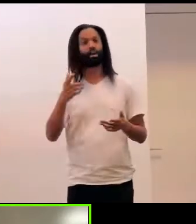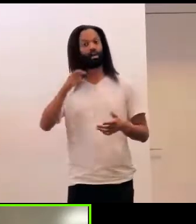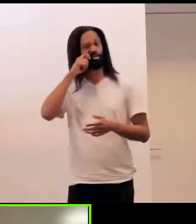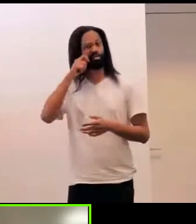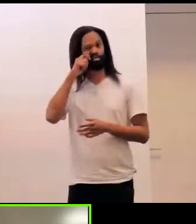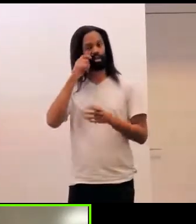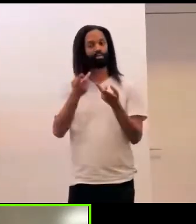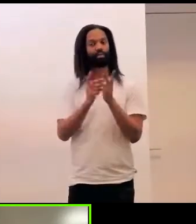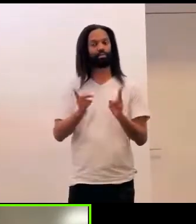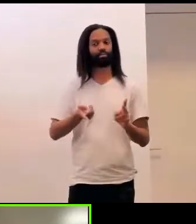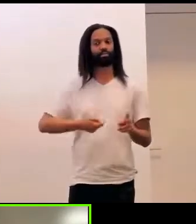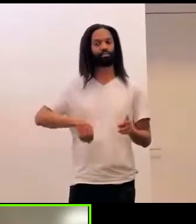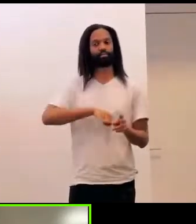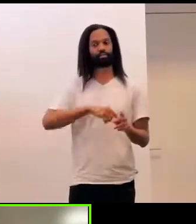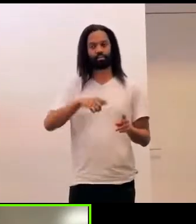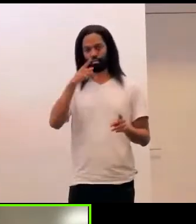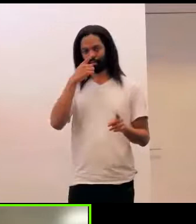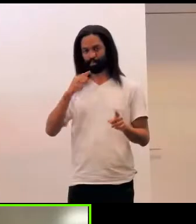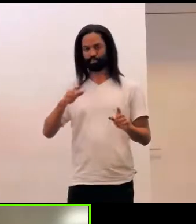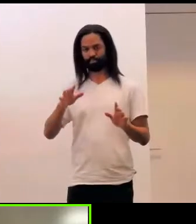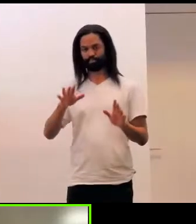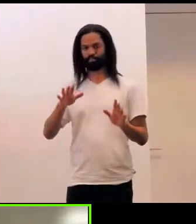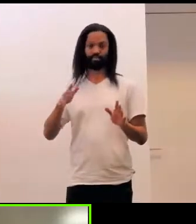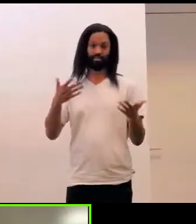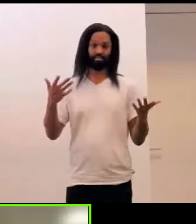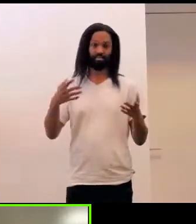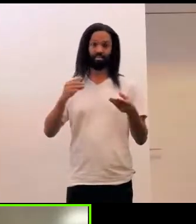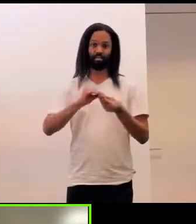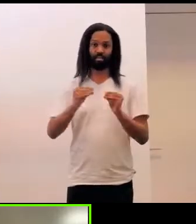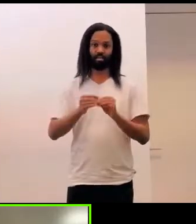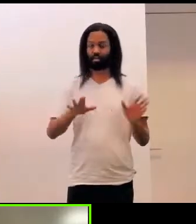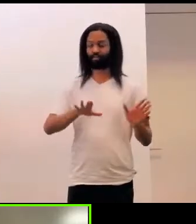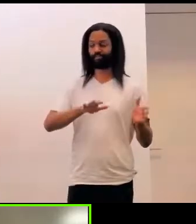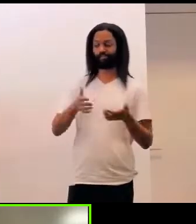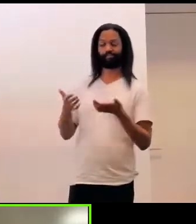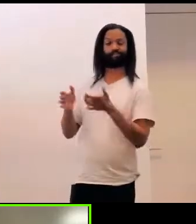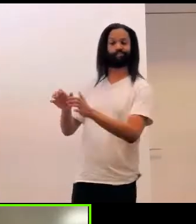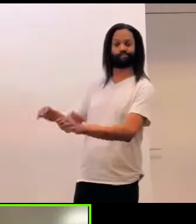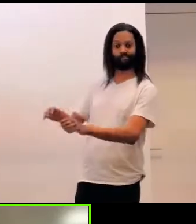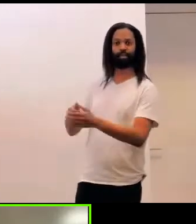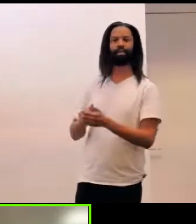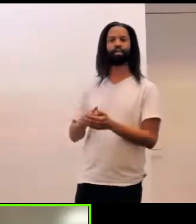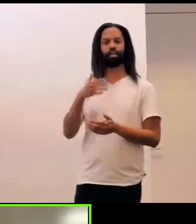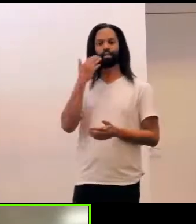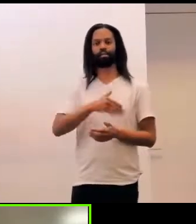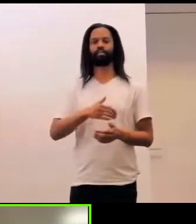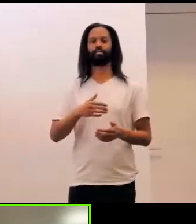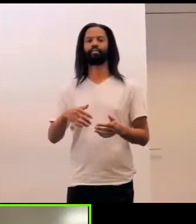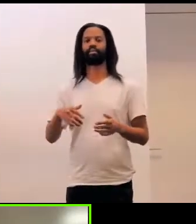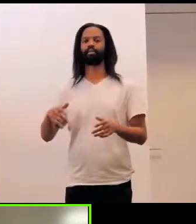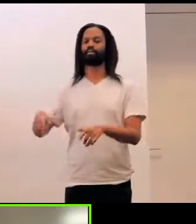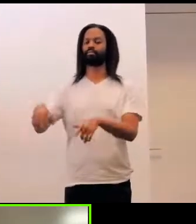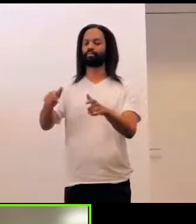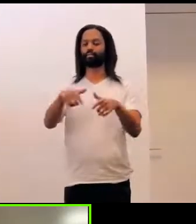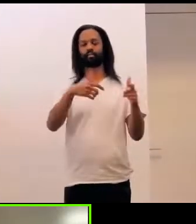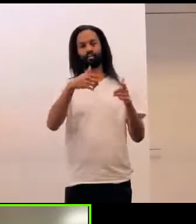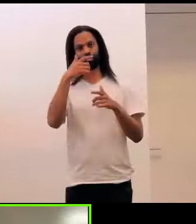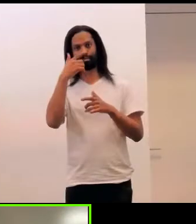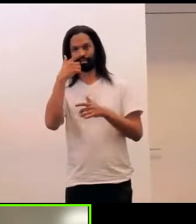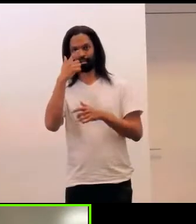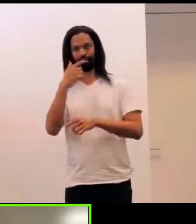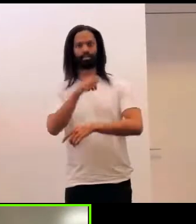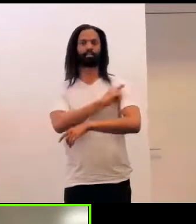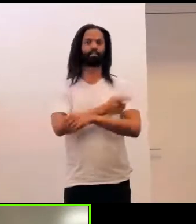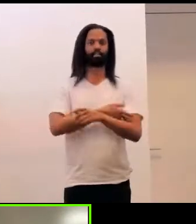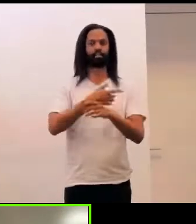municipale. Rappelons l'enregistrement de température contractuelle des locaux en baisse par rapport au travail antérieur